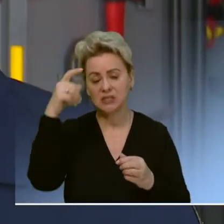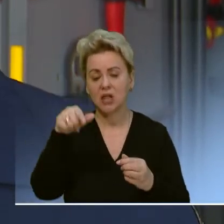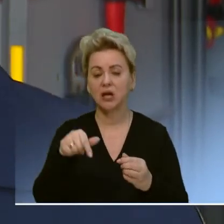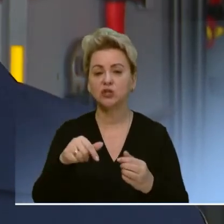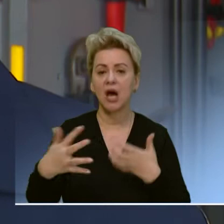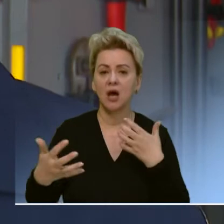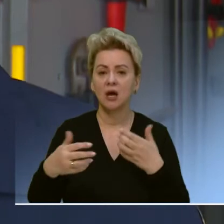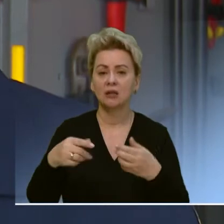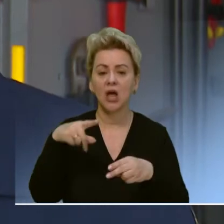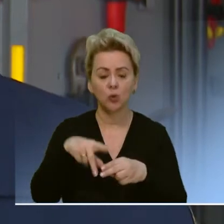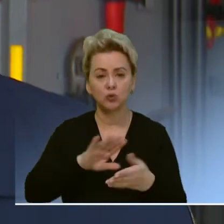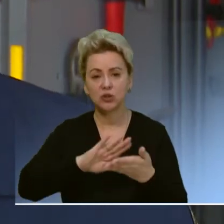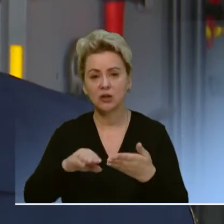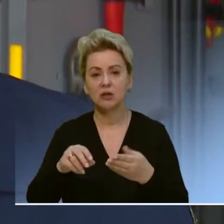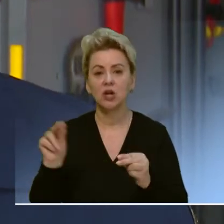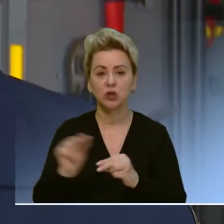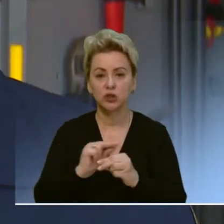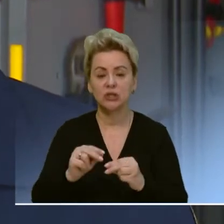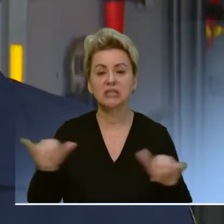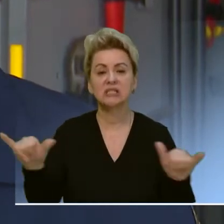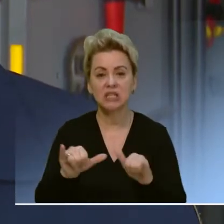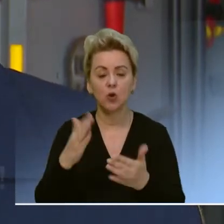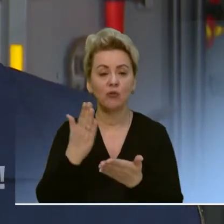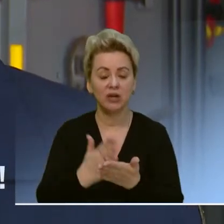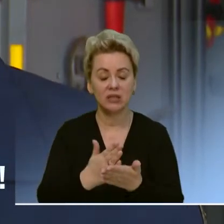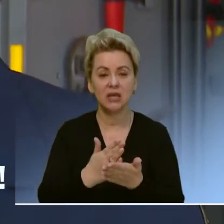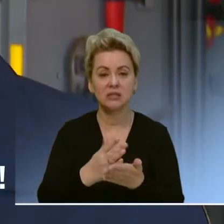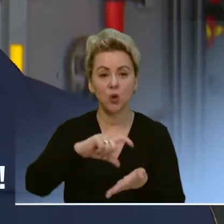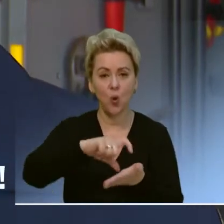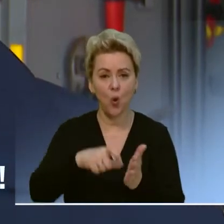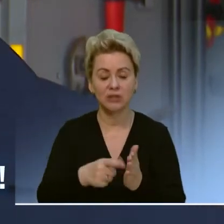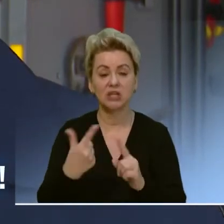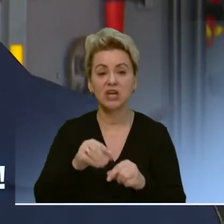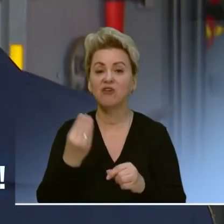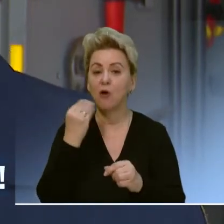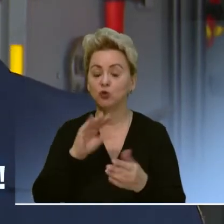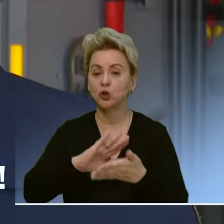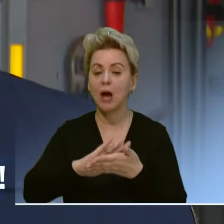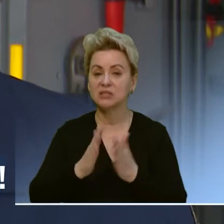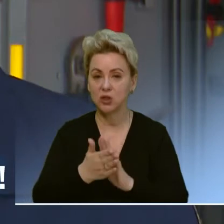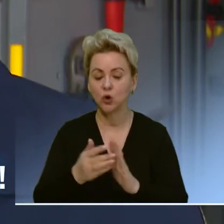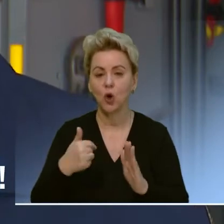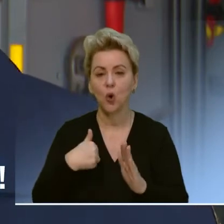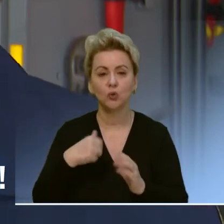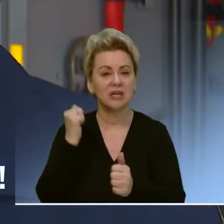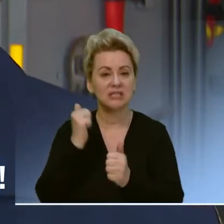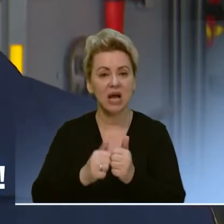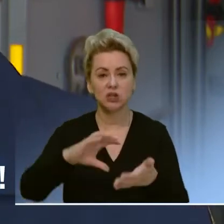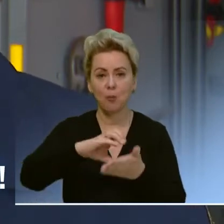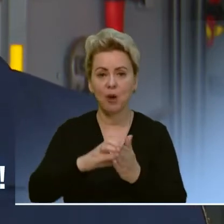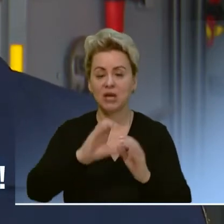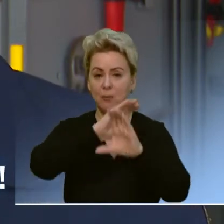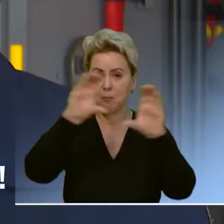разгрузки. Также у нас современная столовая, где люди могут, ну, в комфортной обстановке. У нас сплит-системы в каждом